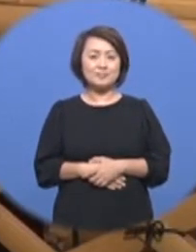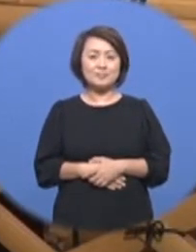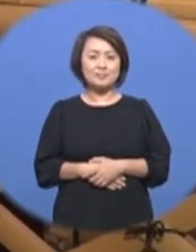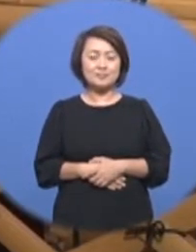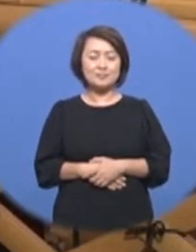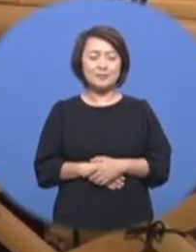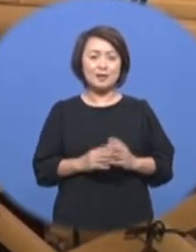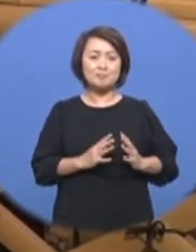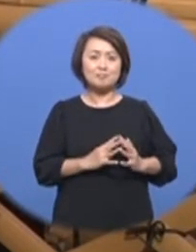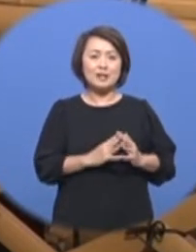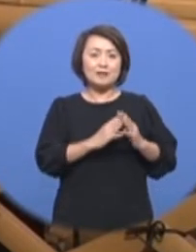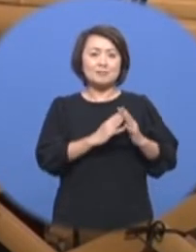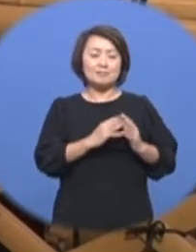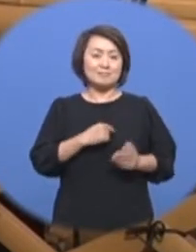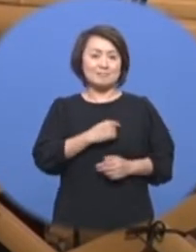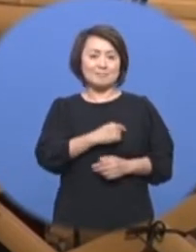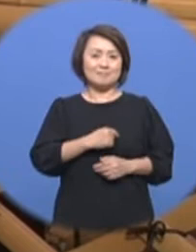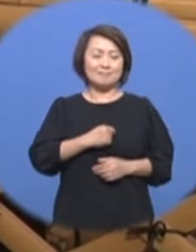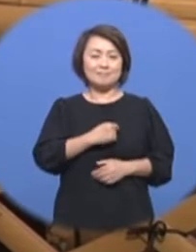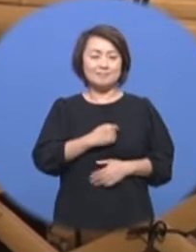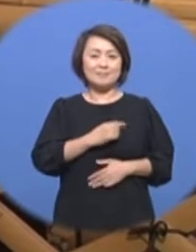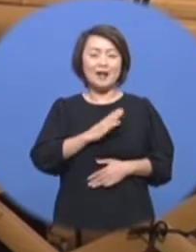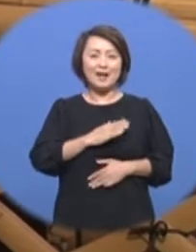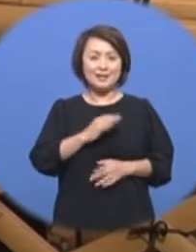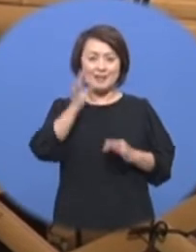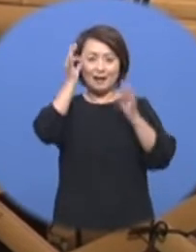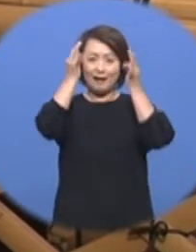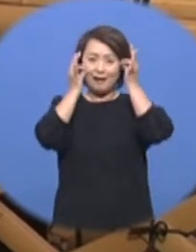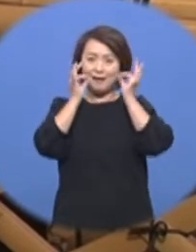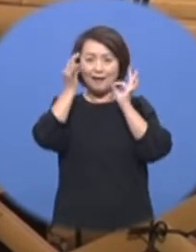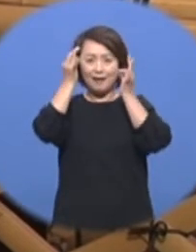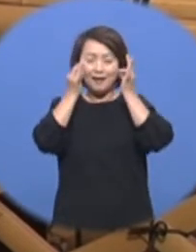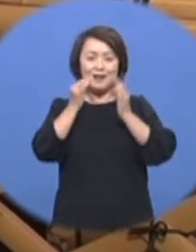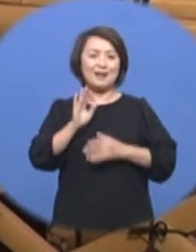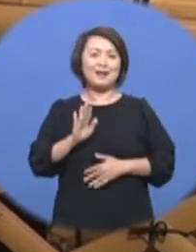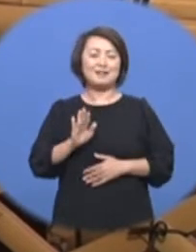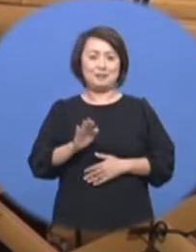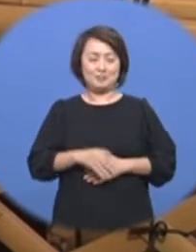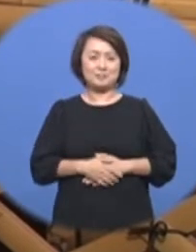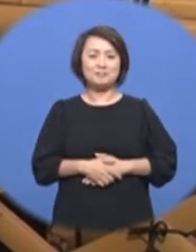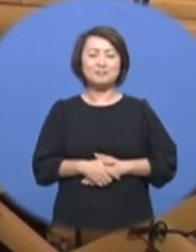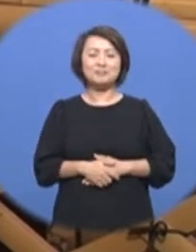緊張感を持ってちょっと冷や汗とかで、